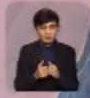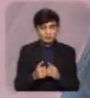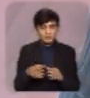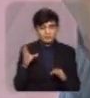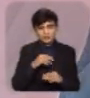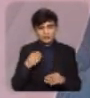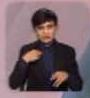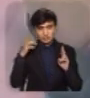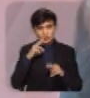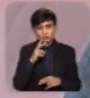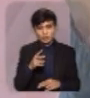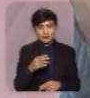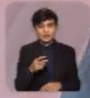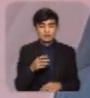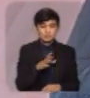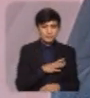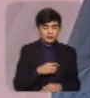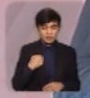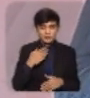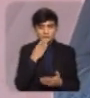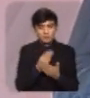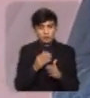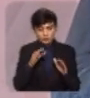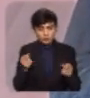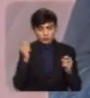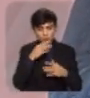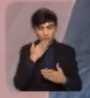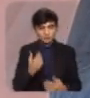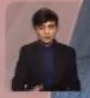знаю. Бывает, даже детей не узнаю.